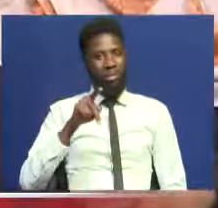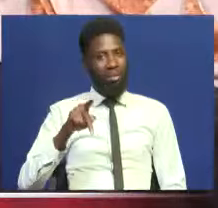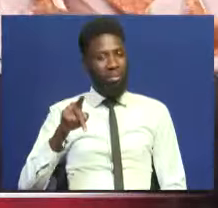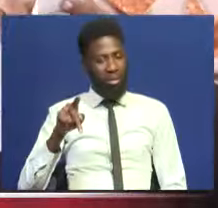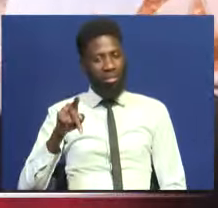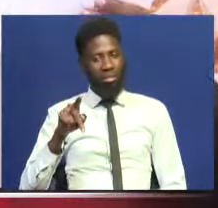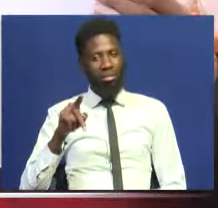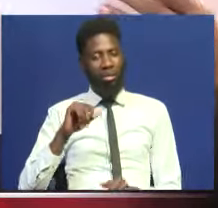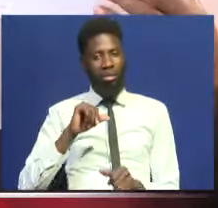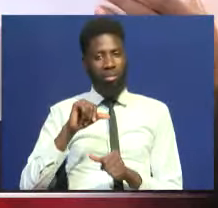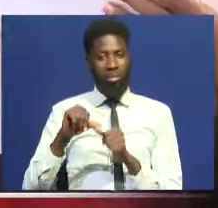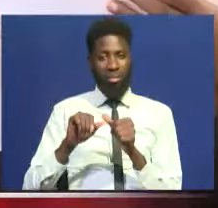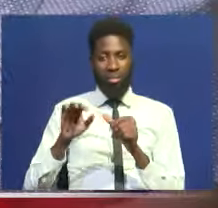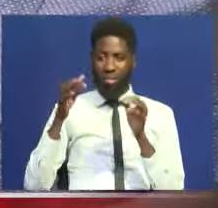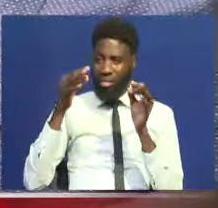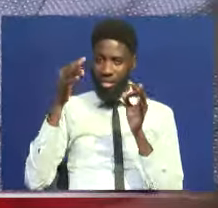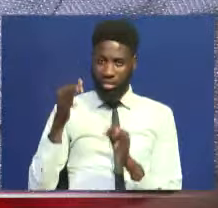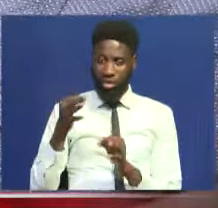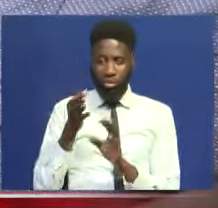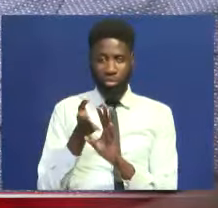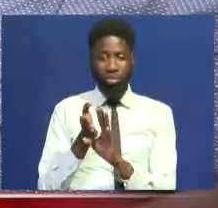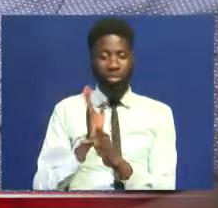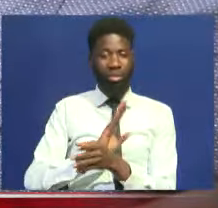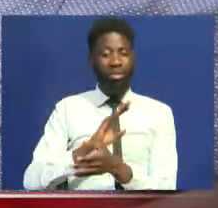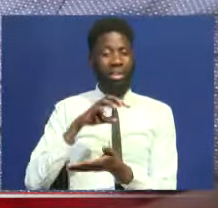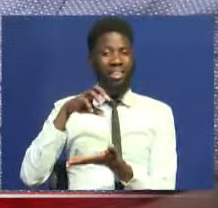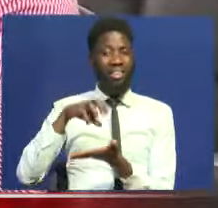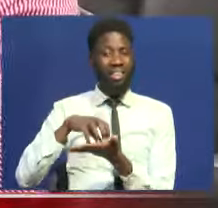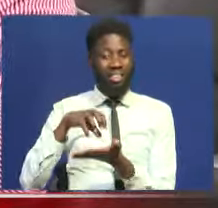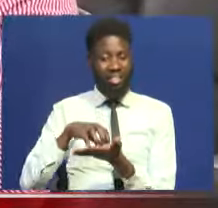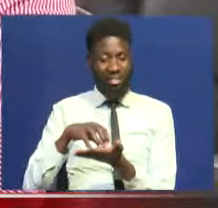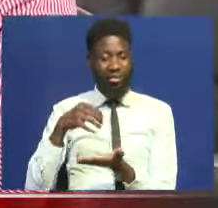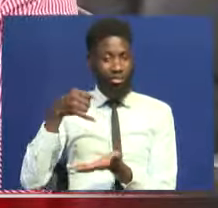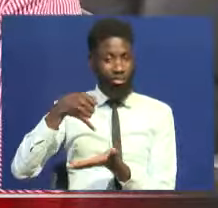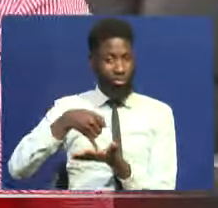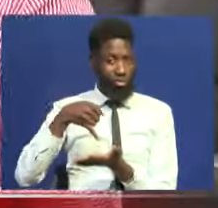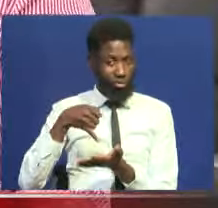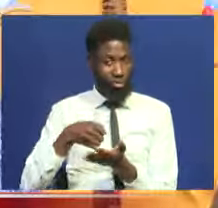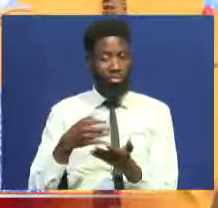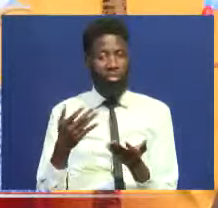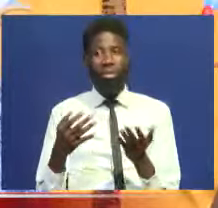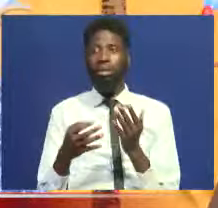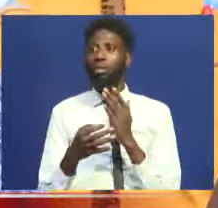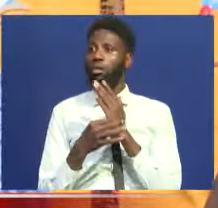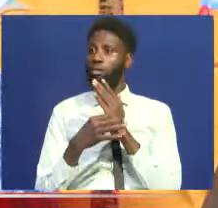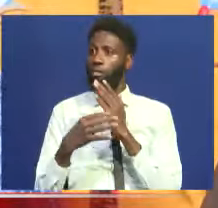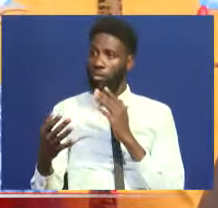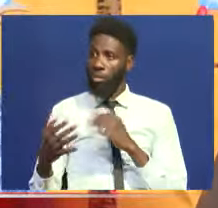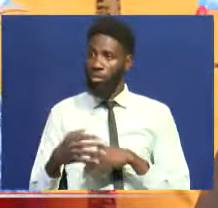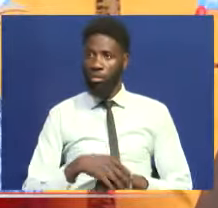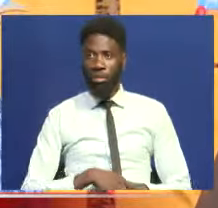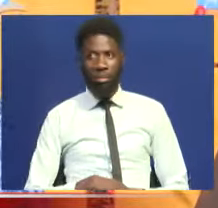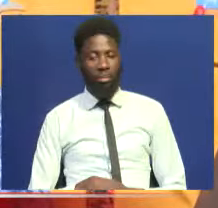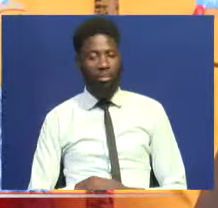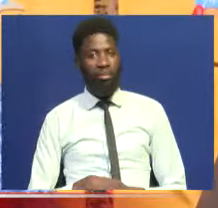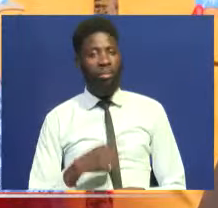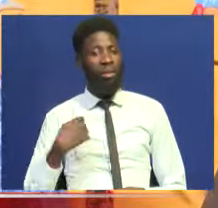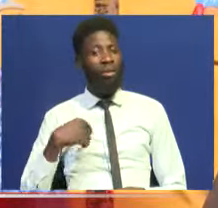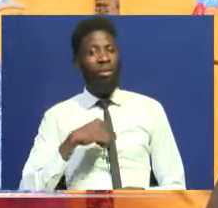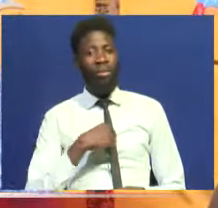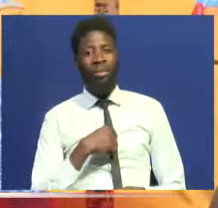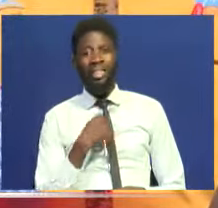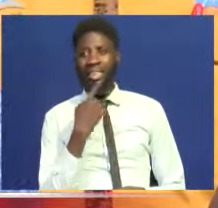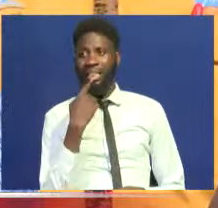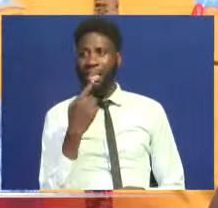na hatua ya kuondoa mahakamani kesi zinazowahusisha watu wenye ushawishi mkubwa. Let us not say